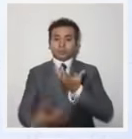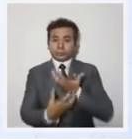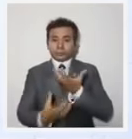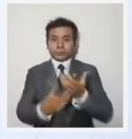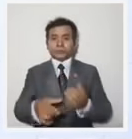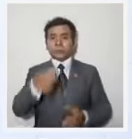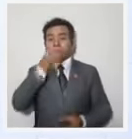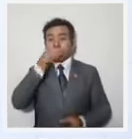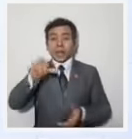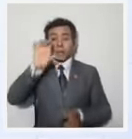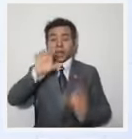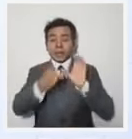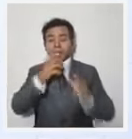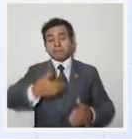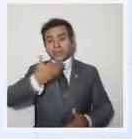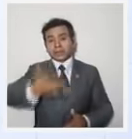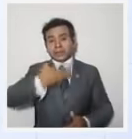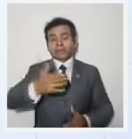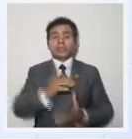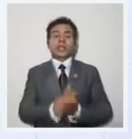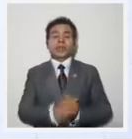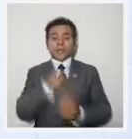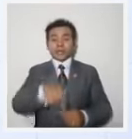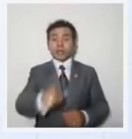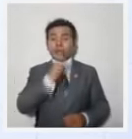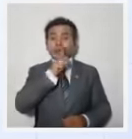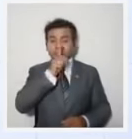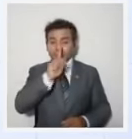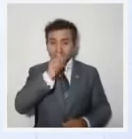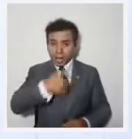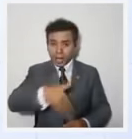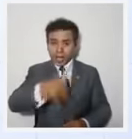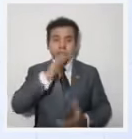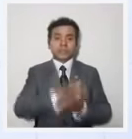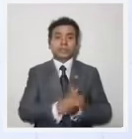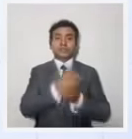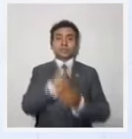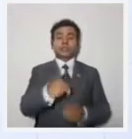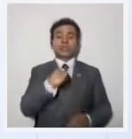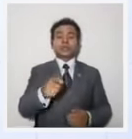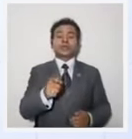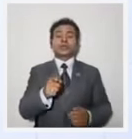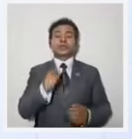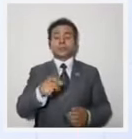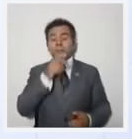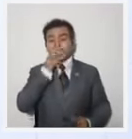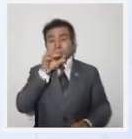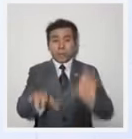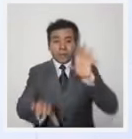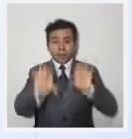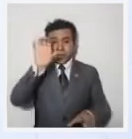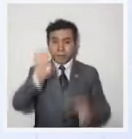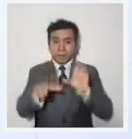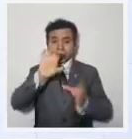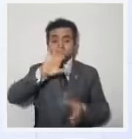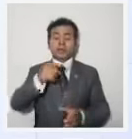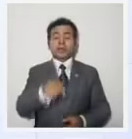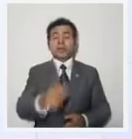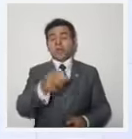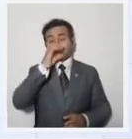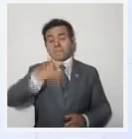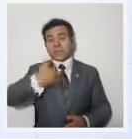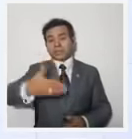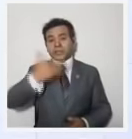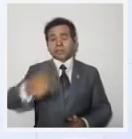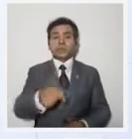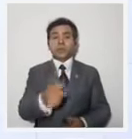থাকুন এবং সবসময়ই তরল খাবার এবং পানি বেশি করে পান করবেন। বিশেষ করে এখন রমজান মাসে